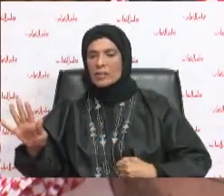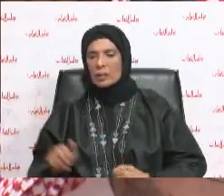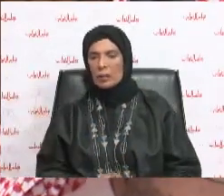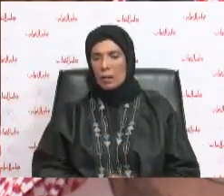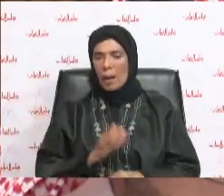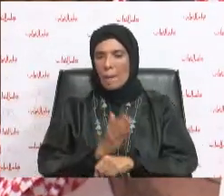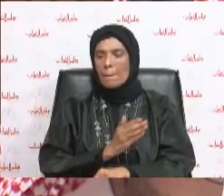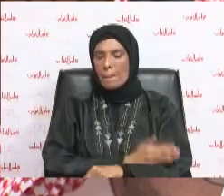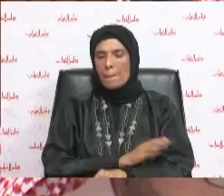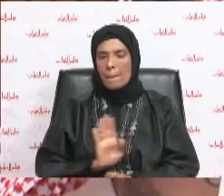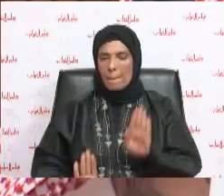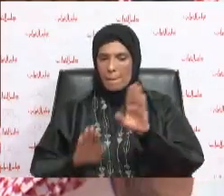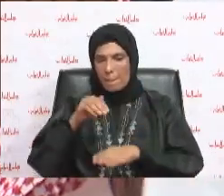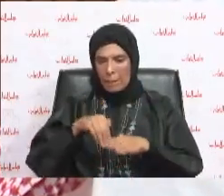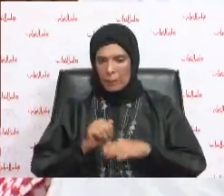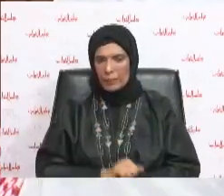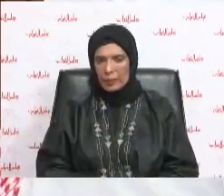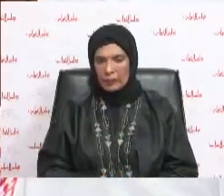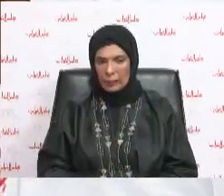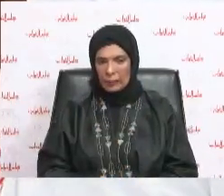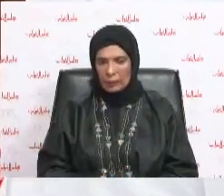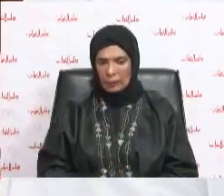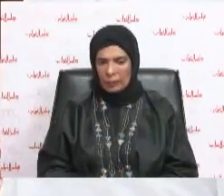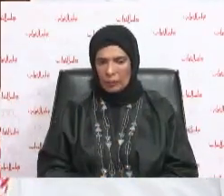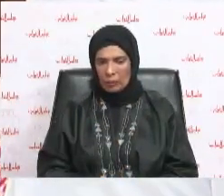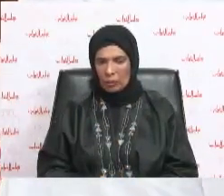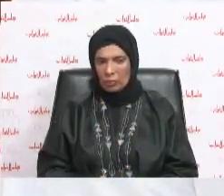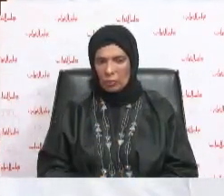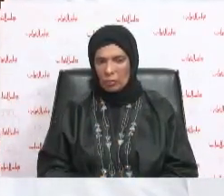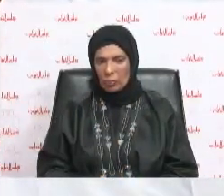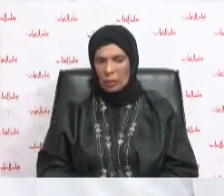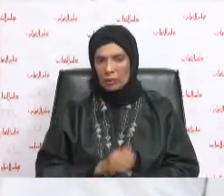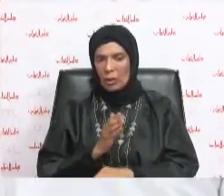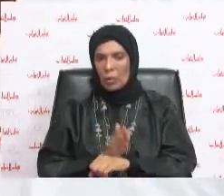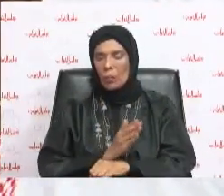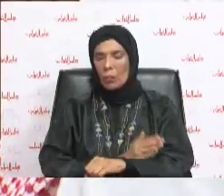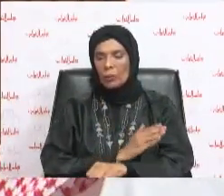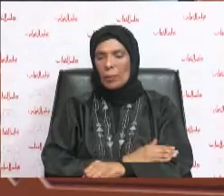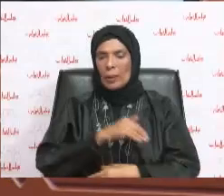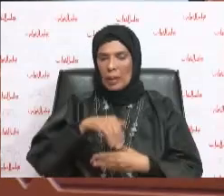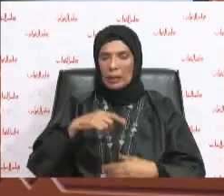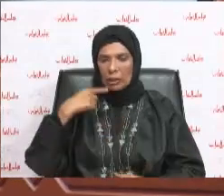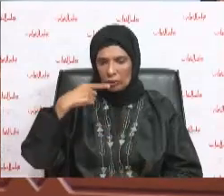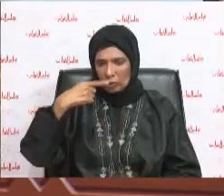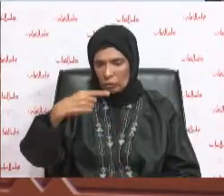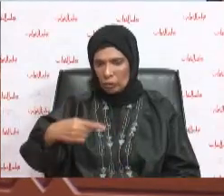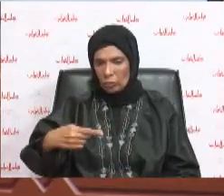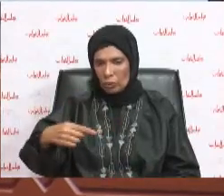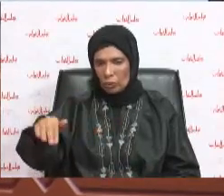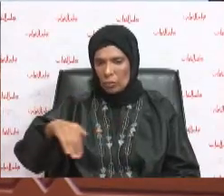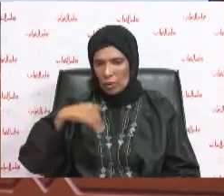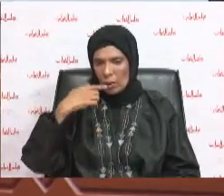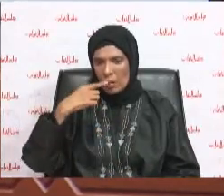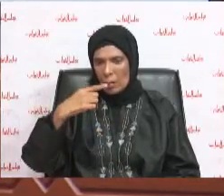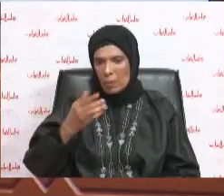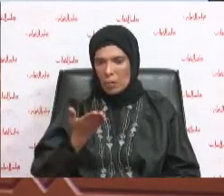الانتخابات؟ أصواتنا احنا عن 1000 أصوات في دوائر ثانية. اللي مو تعبان في انتخاباته يتكلم، أما يجي صوتي على